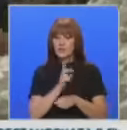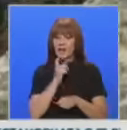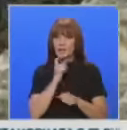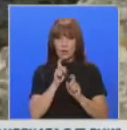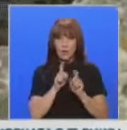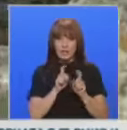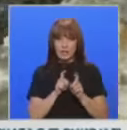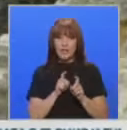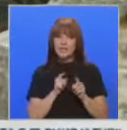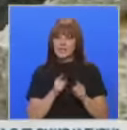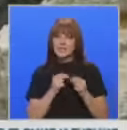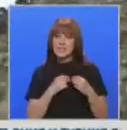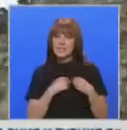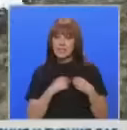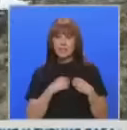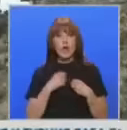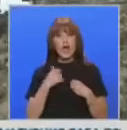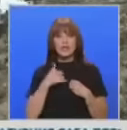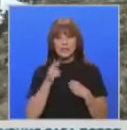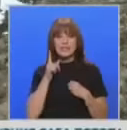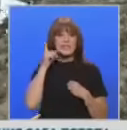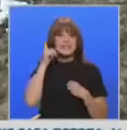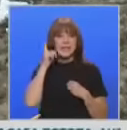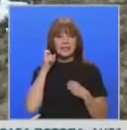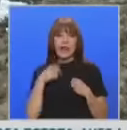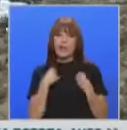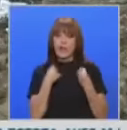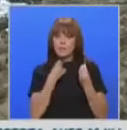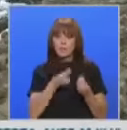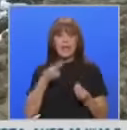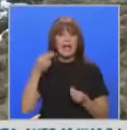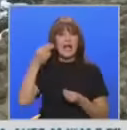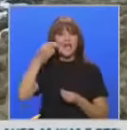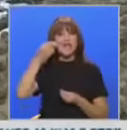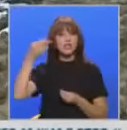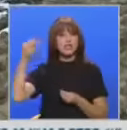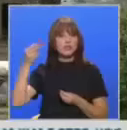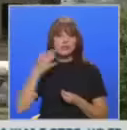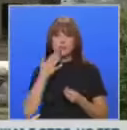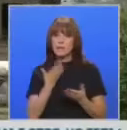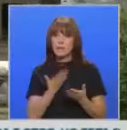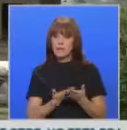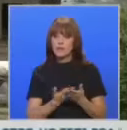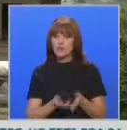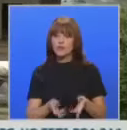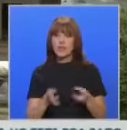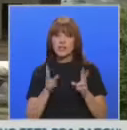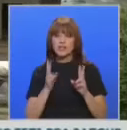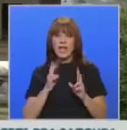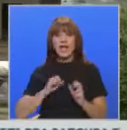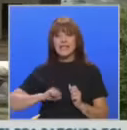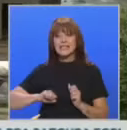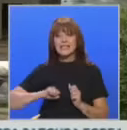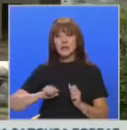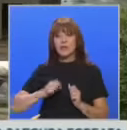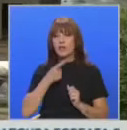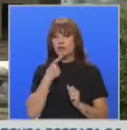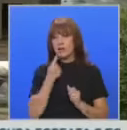за БНТ, че със сигурност сигнал е подаден на компетентна институция, която да предложи някакво решение. Застрахователя ни каза,